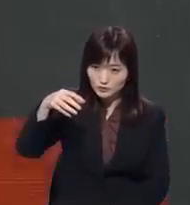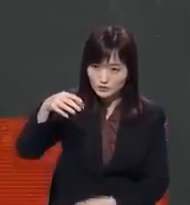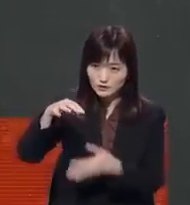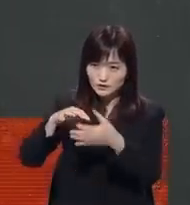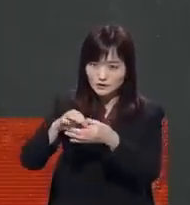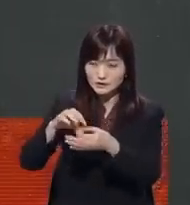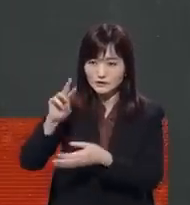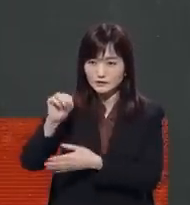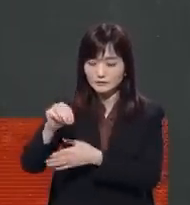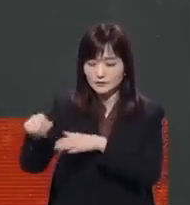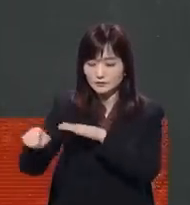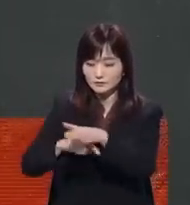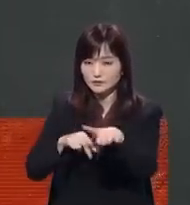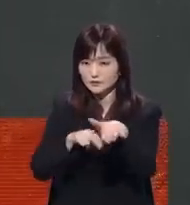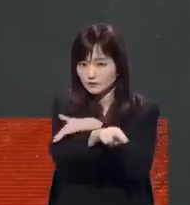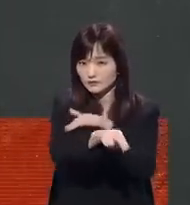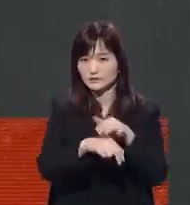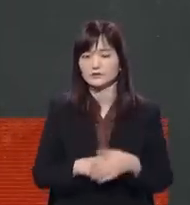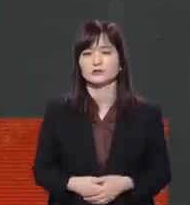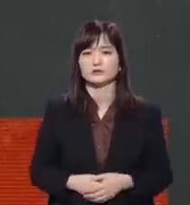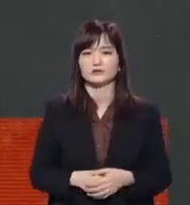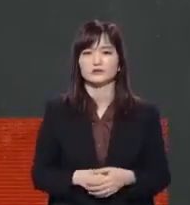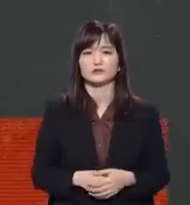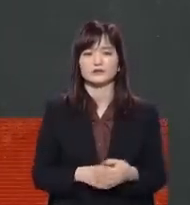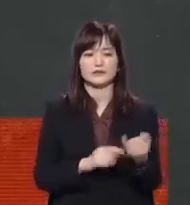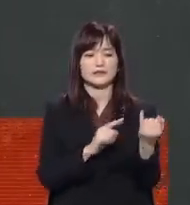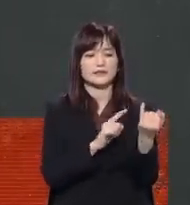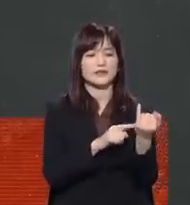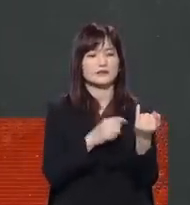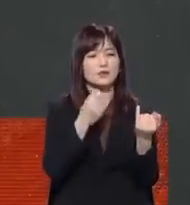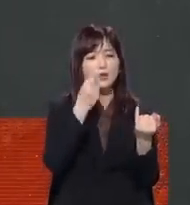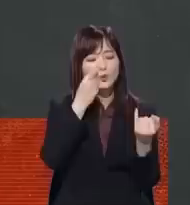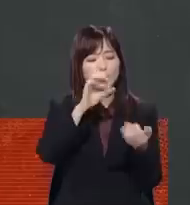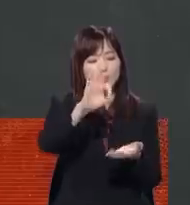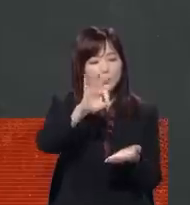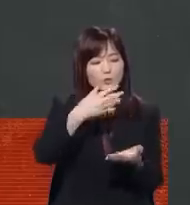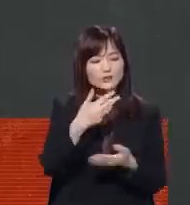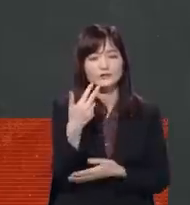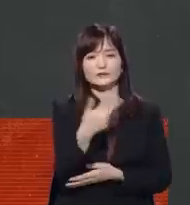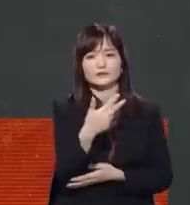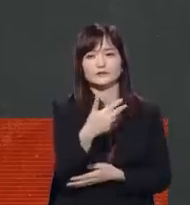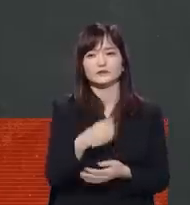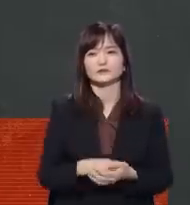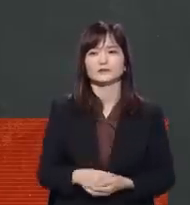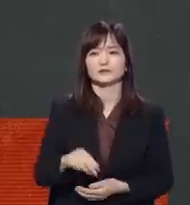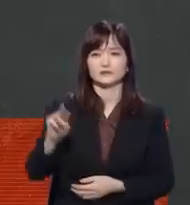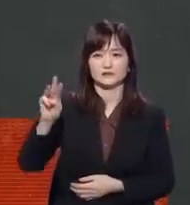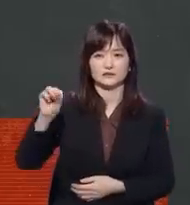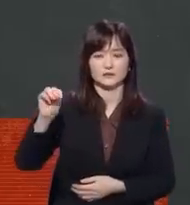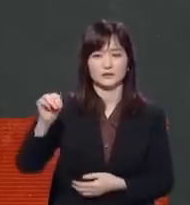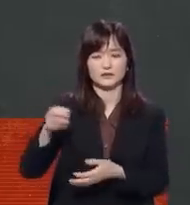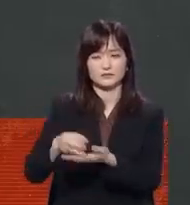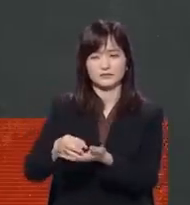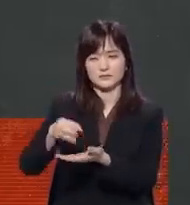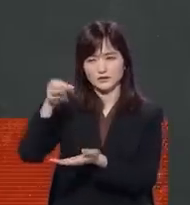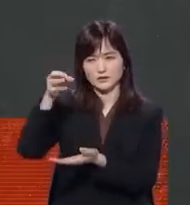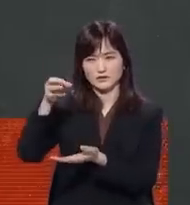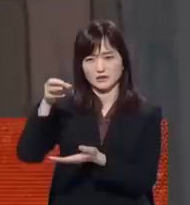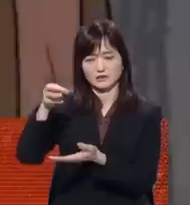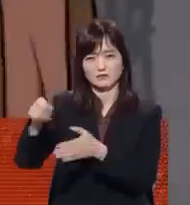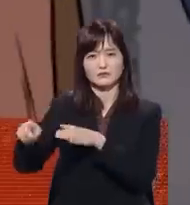아까 그 피해 여성이 월급이 7천원이라고 그랬잖아요 3만 원이면 그때 돈으로 굉장히 큰 돈을 훔쳤던